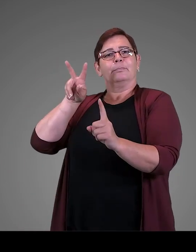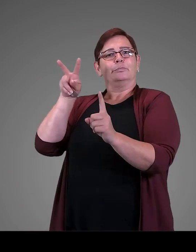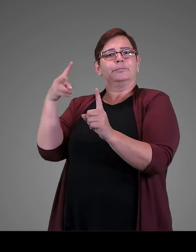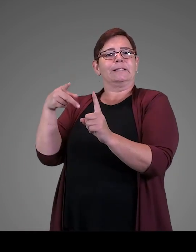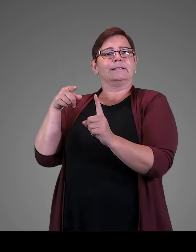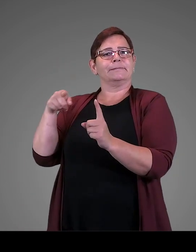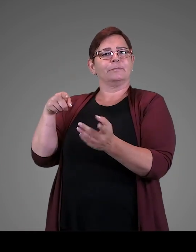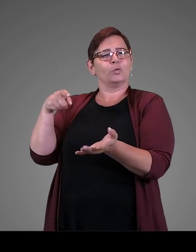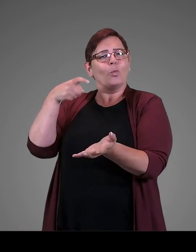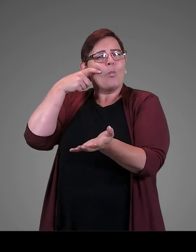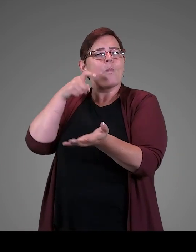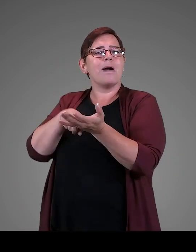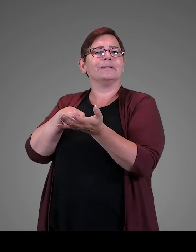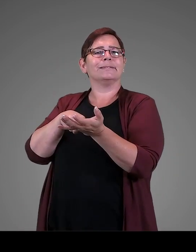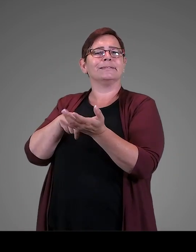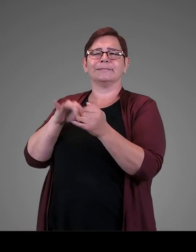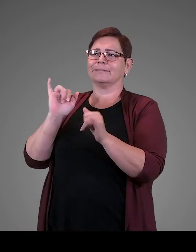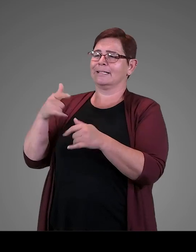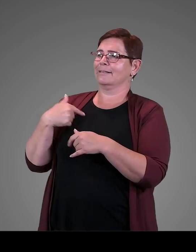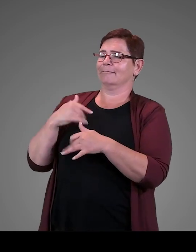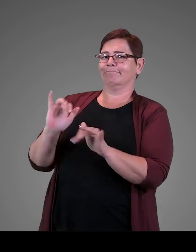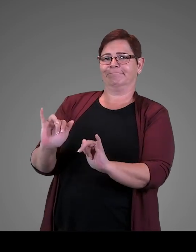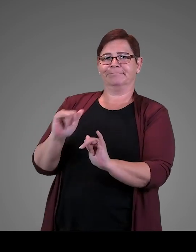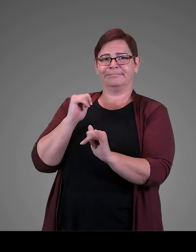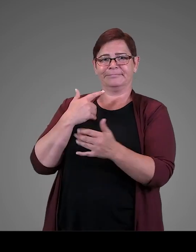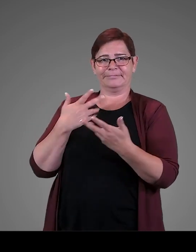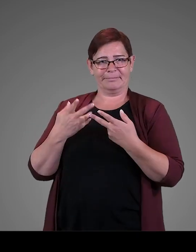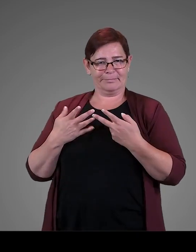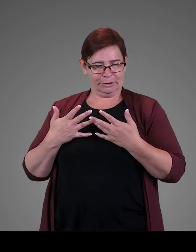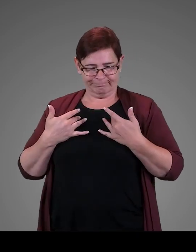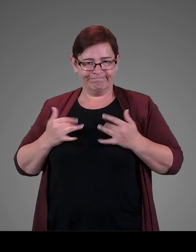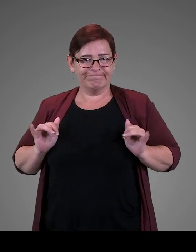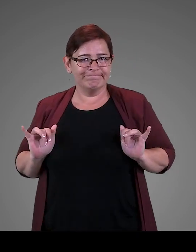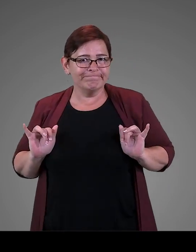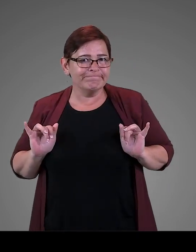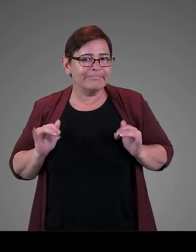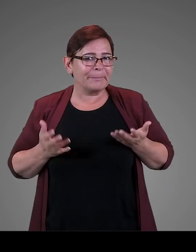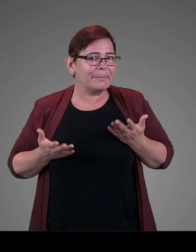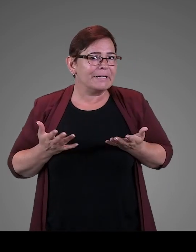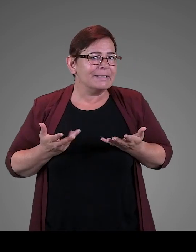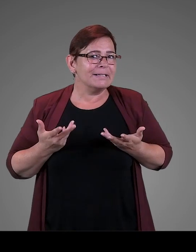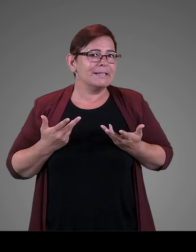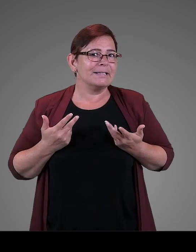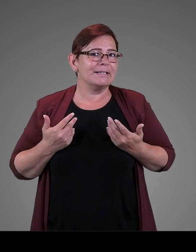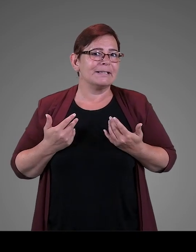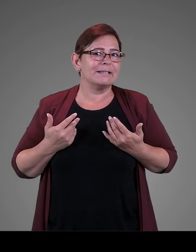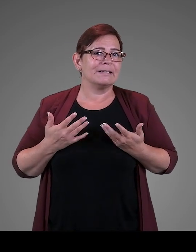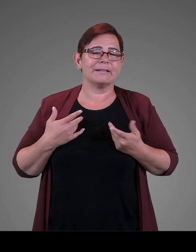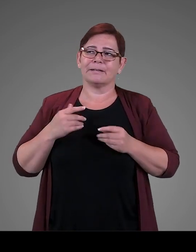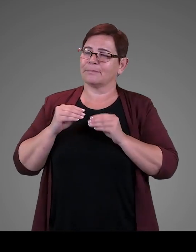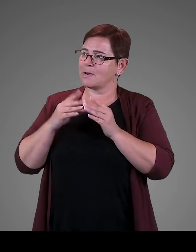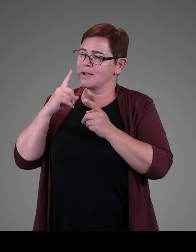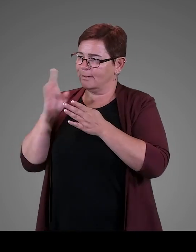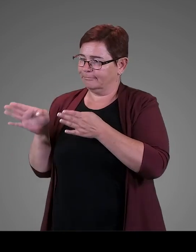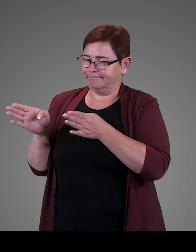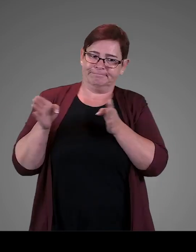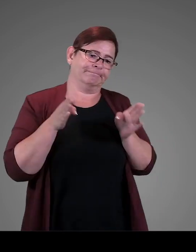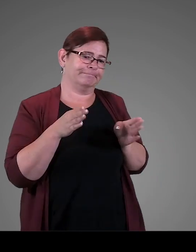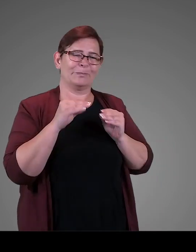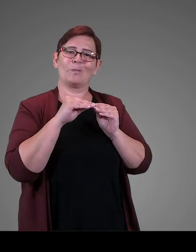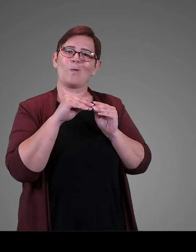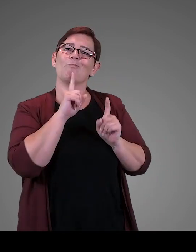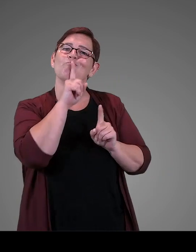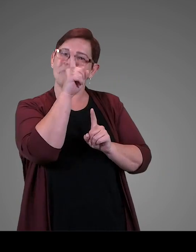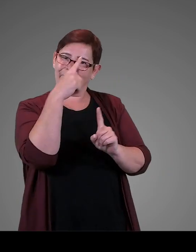Mais je trouve que cette perspective de reconnaître que je ne suis pas dans une posture de peut-être, quand, etc.,